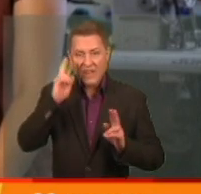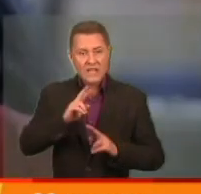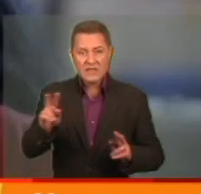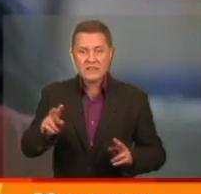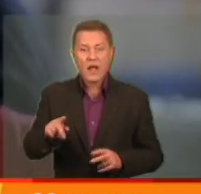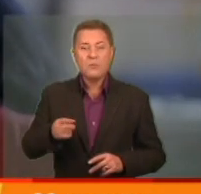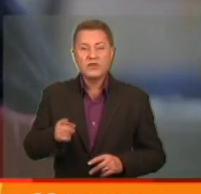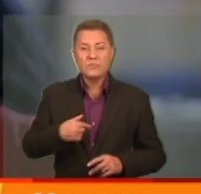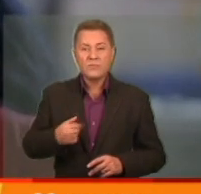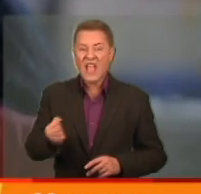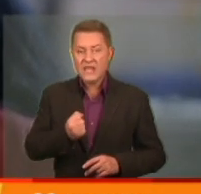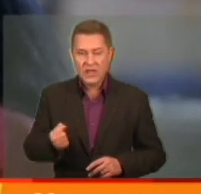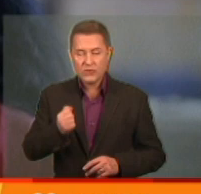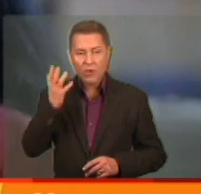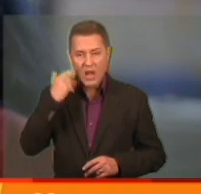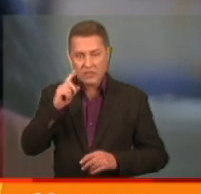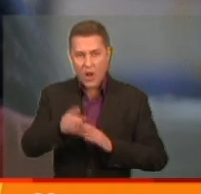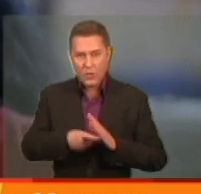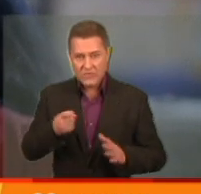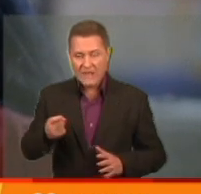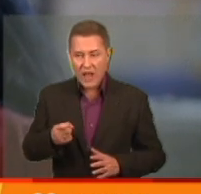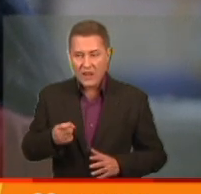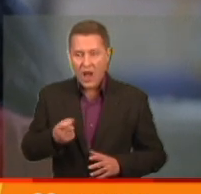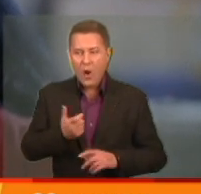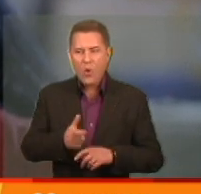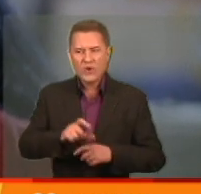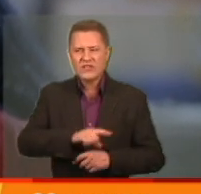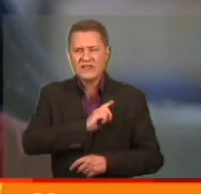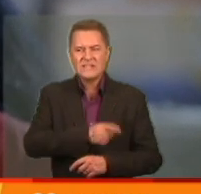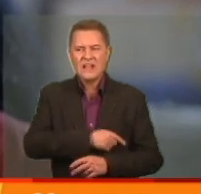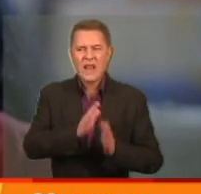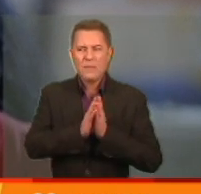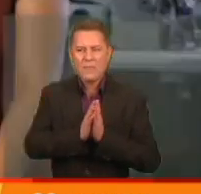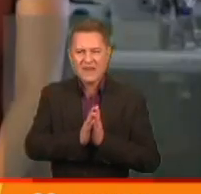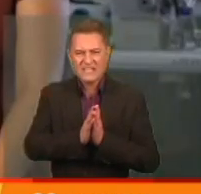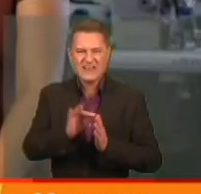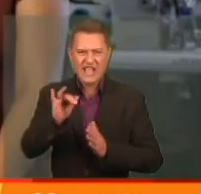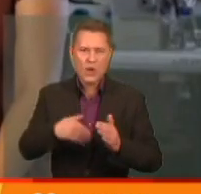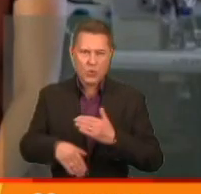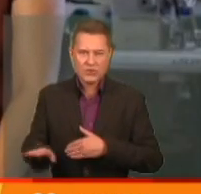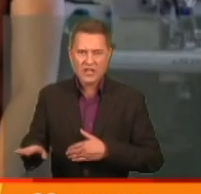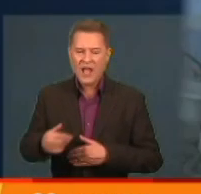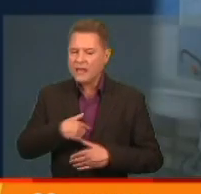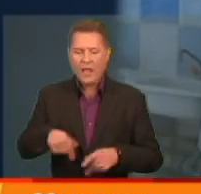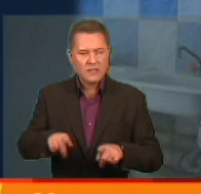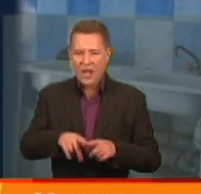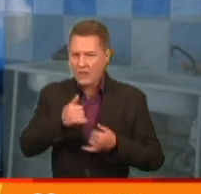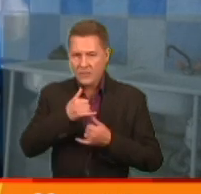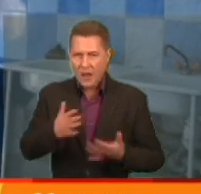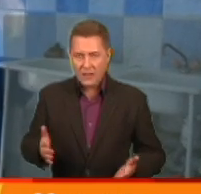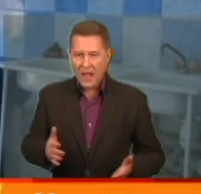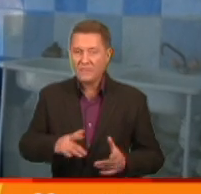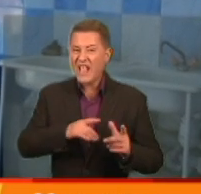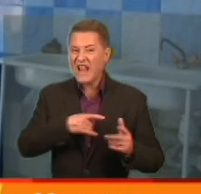що держали. Потім, коли я узнала, я все одно як дуже сильно попросила і вийшла. Я так не могла. Летить